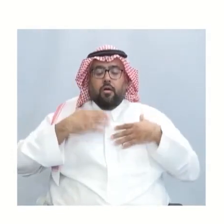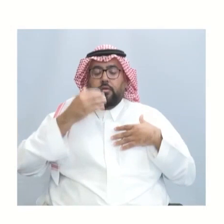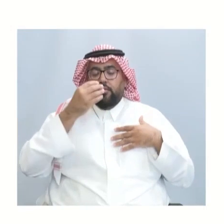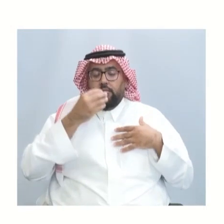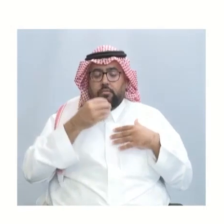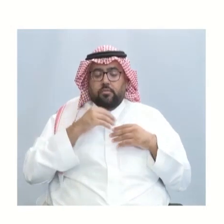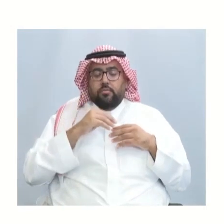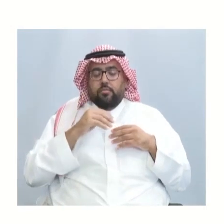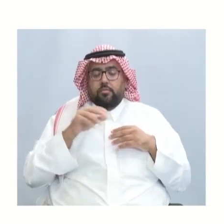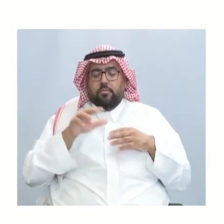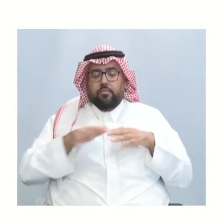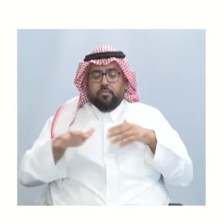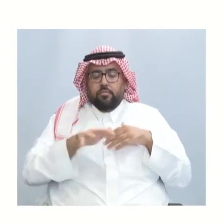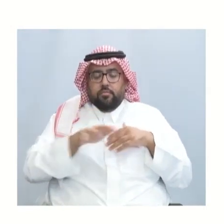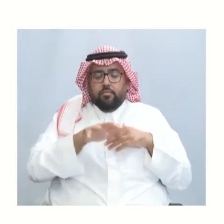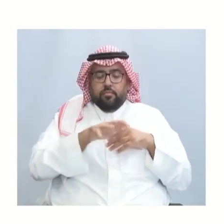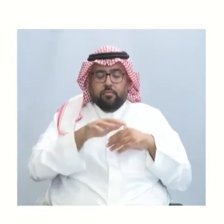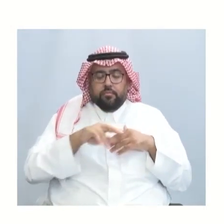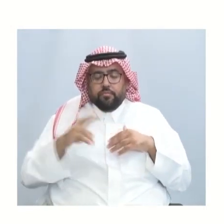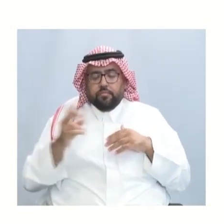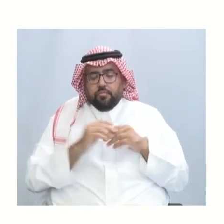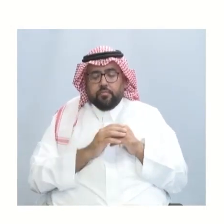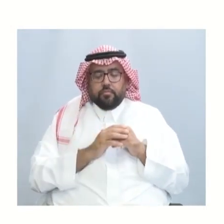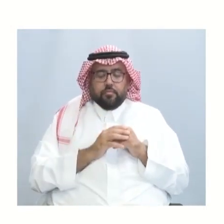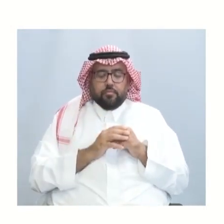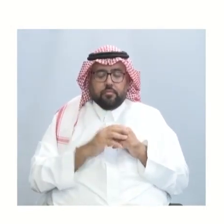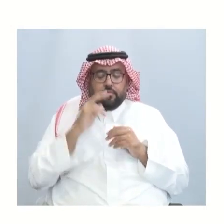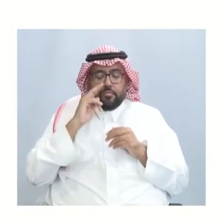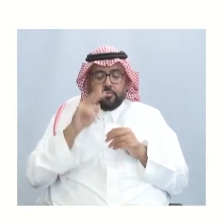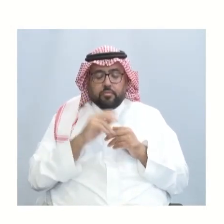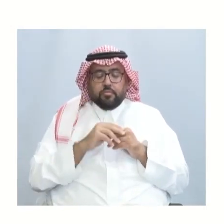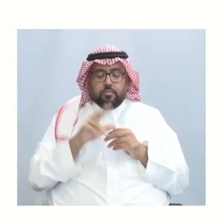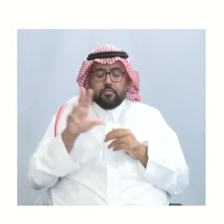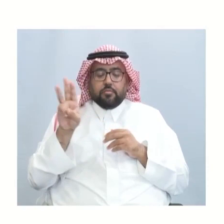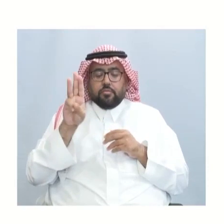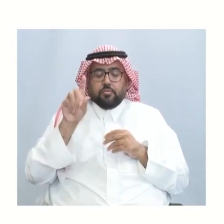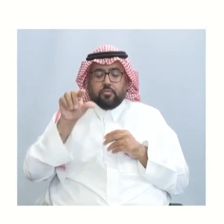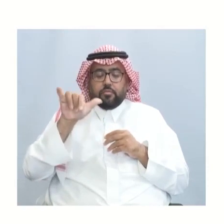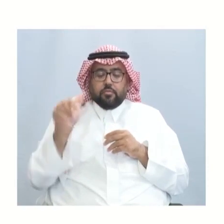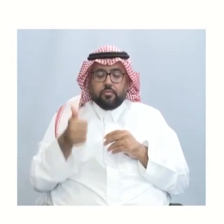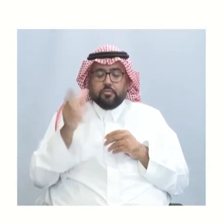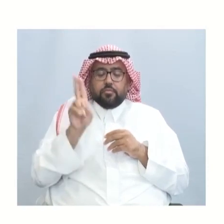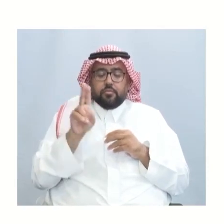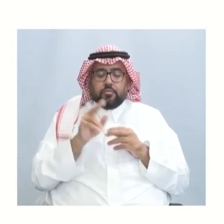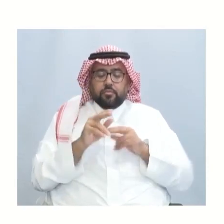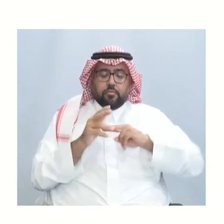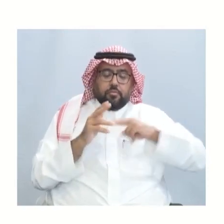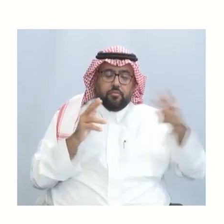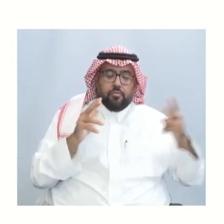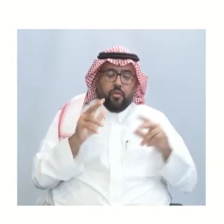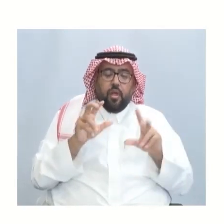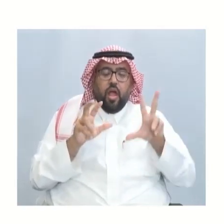في الفقريات الاخرى لاحظنا ان الثدييه تتميز عن باقي